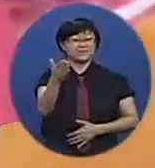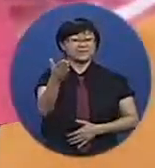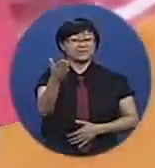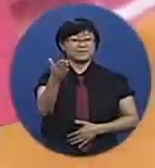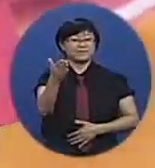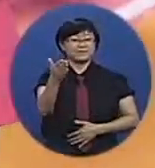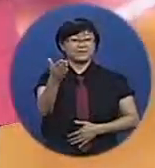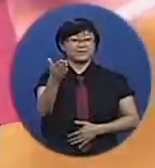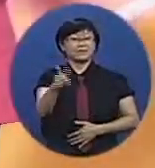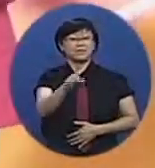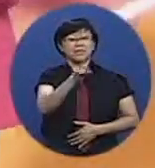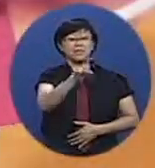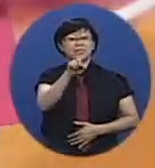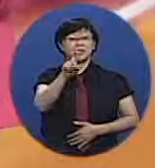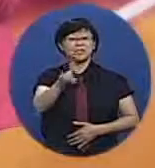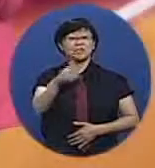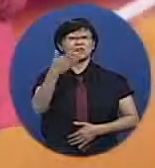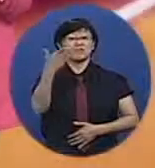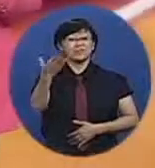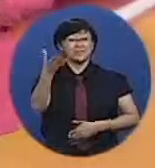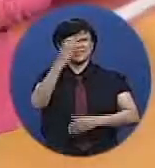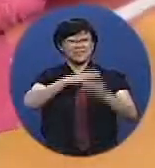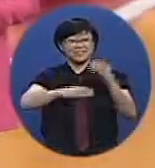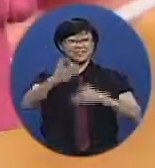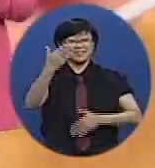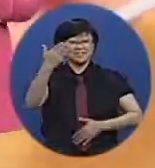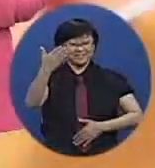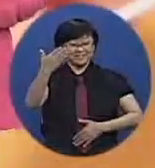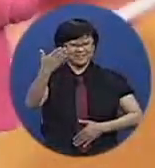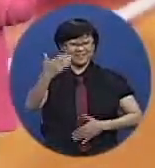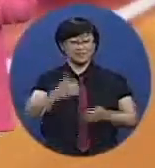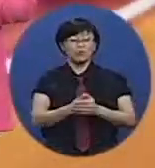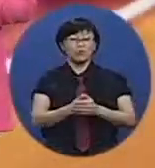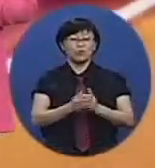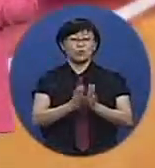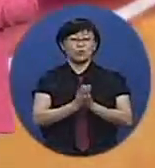주세요. 10점, 10점, 그죠? 보너스 그죠?